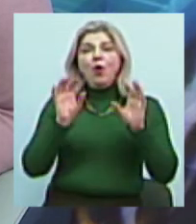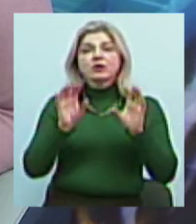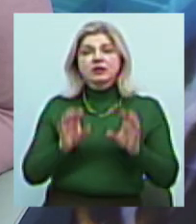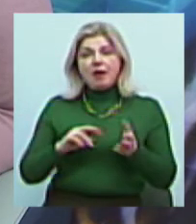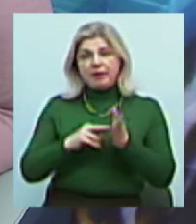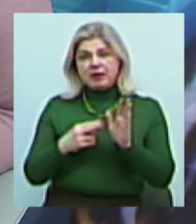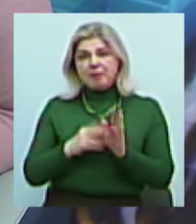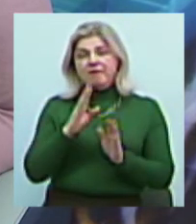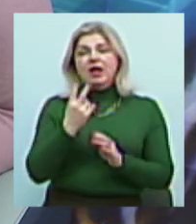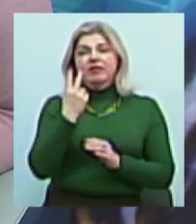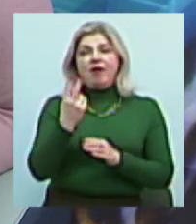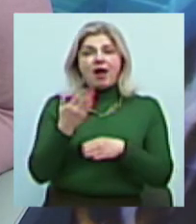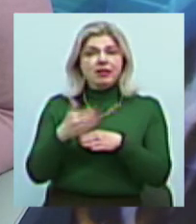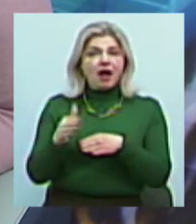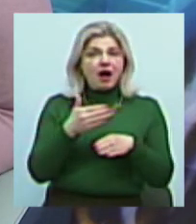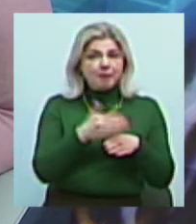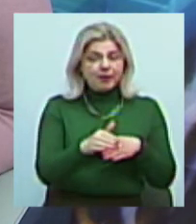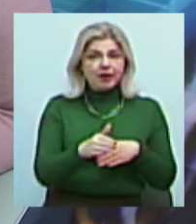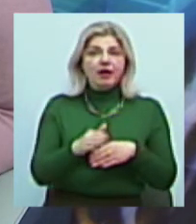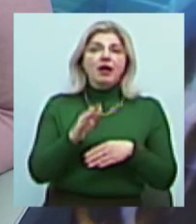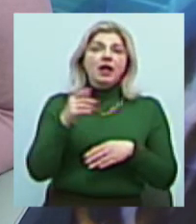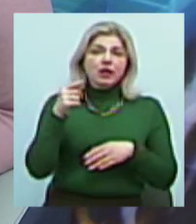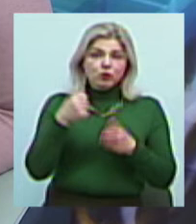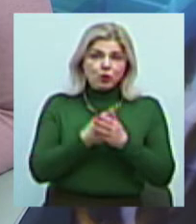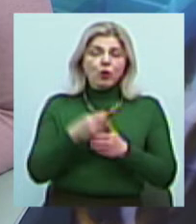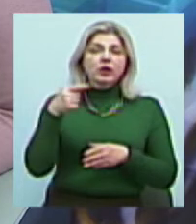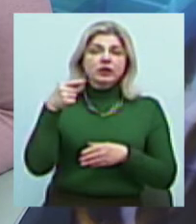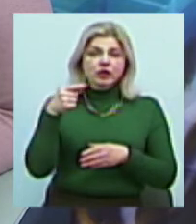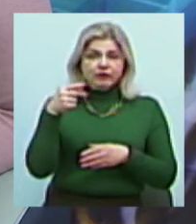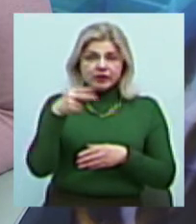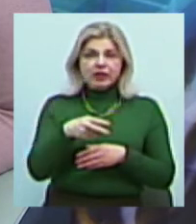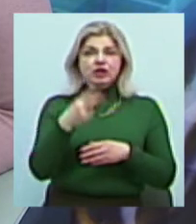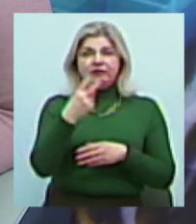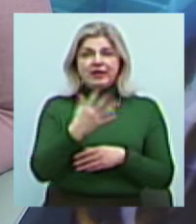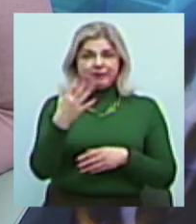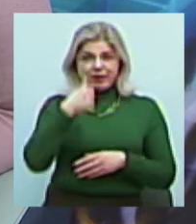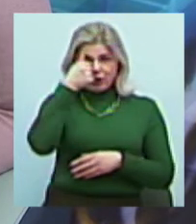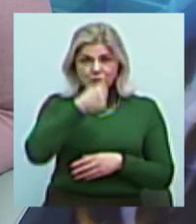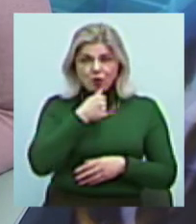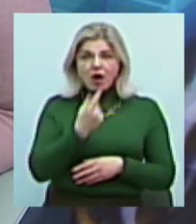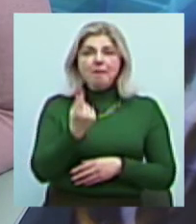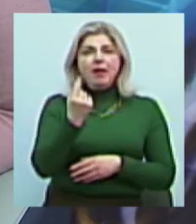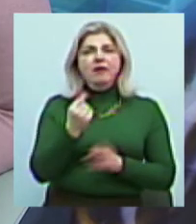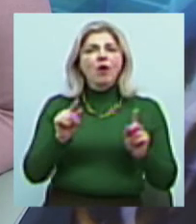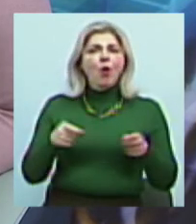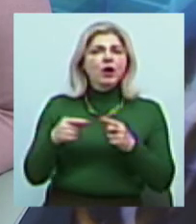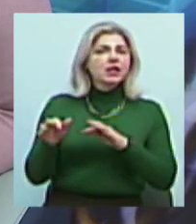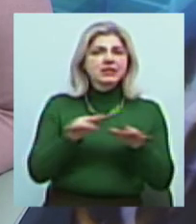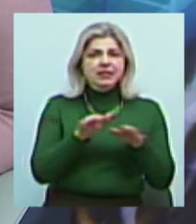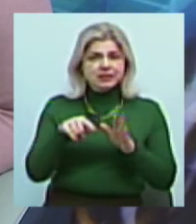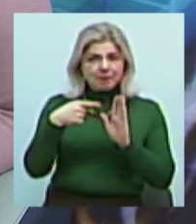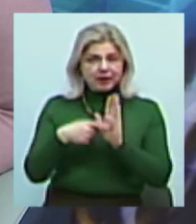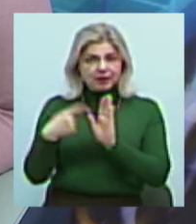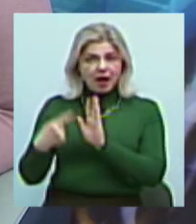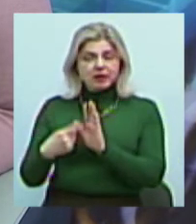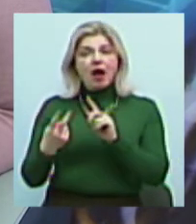планується там в два етапи до 2025 року. Це перші – це організаційні питання, і другий